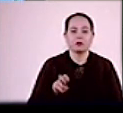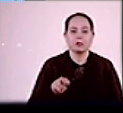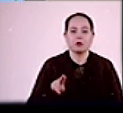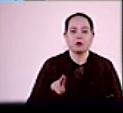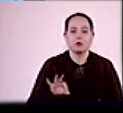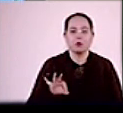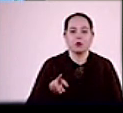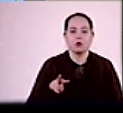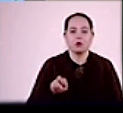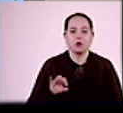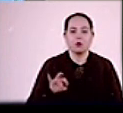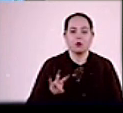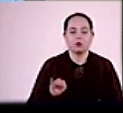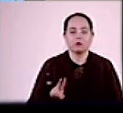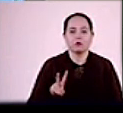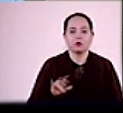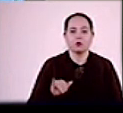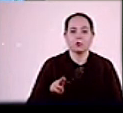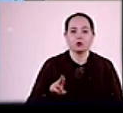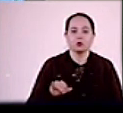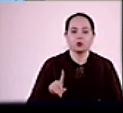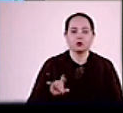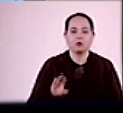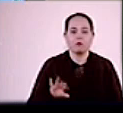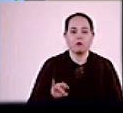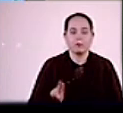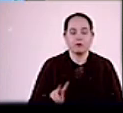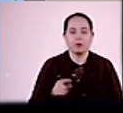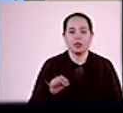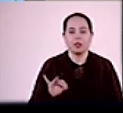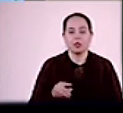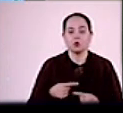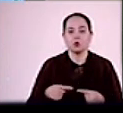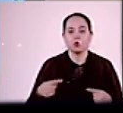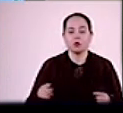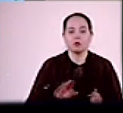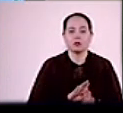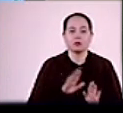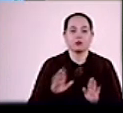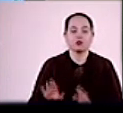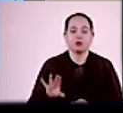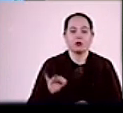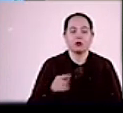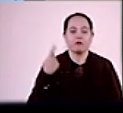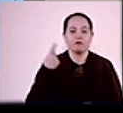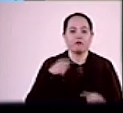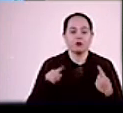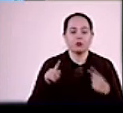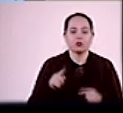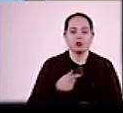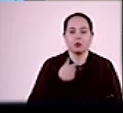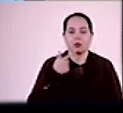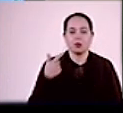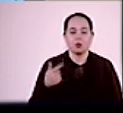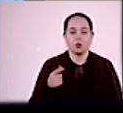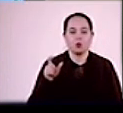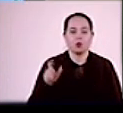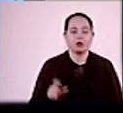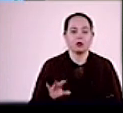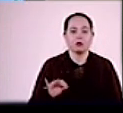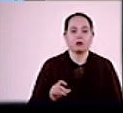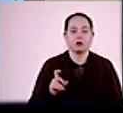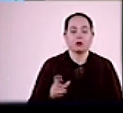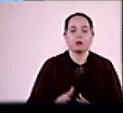Наполеоном, Кутузовым, Багратионом и другими изображены и вымышленные герои.